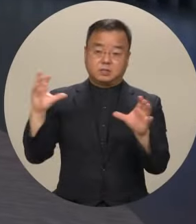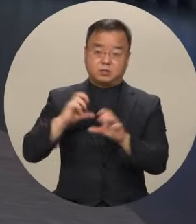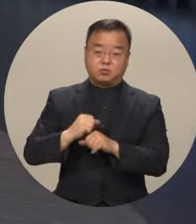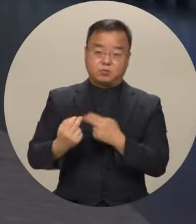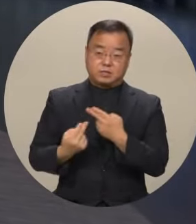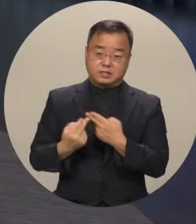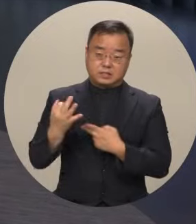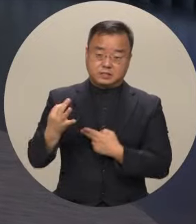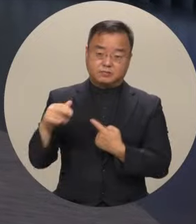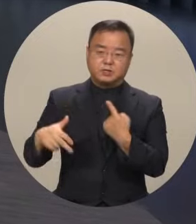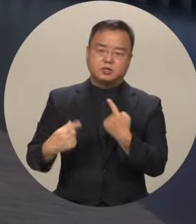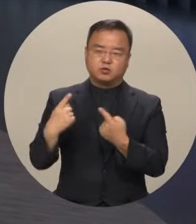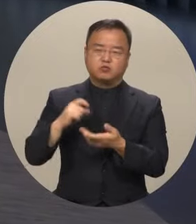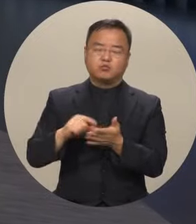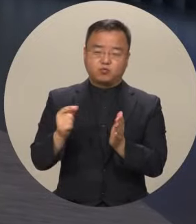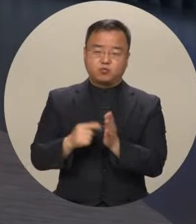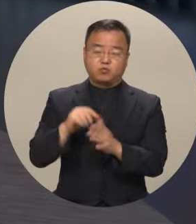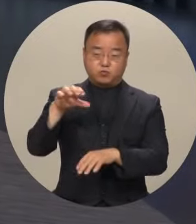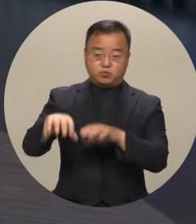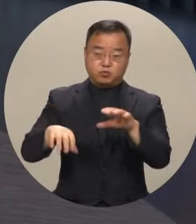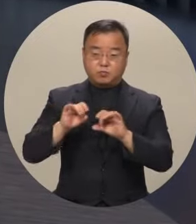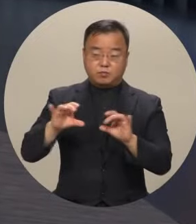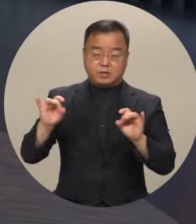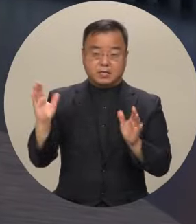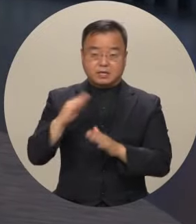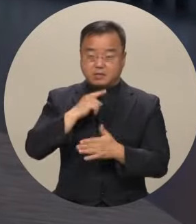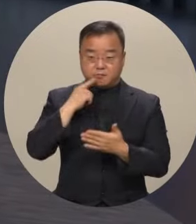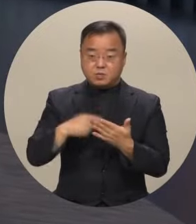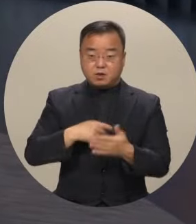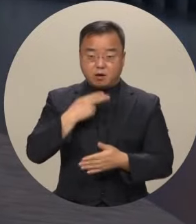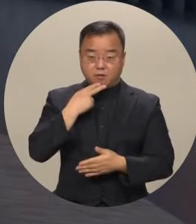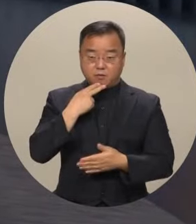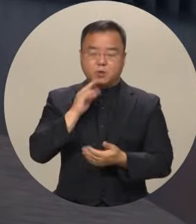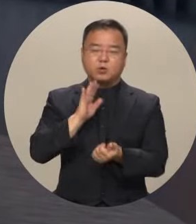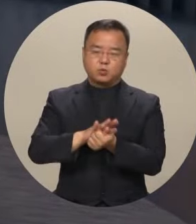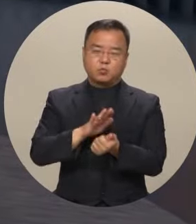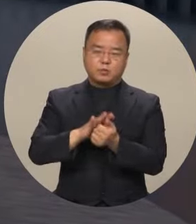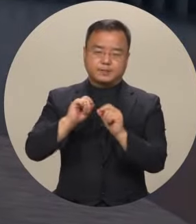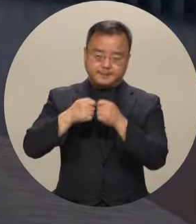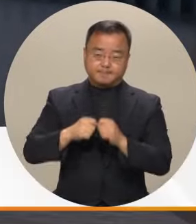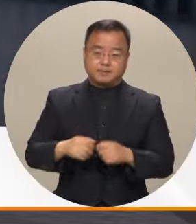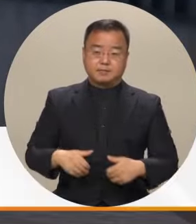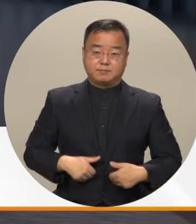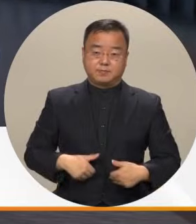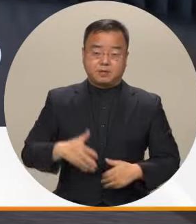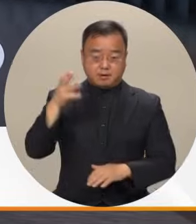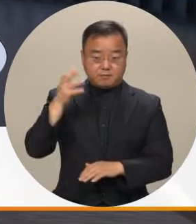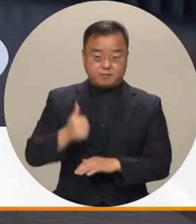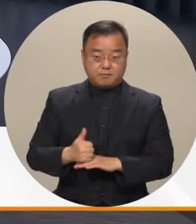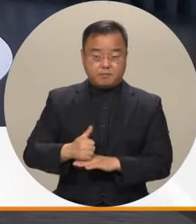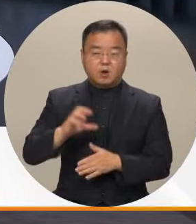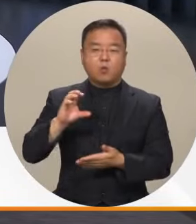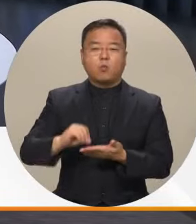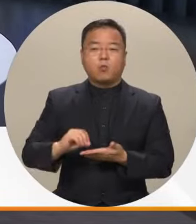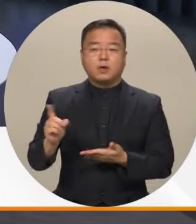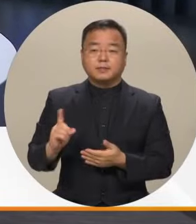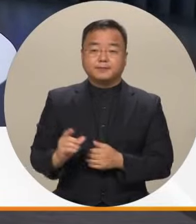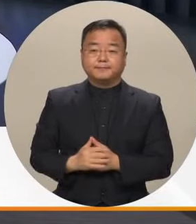넘는만큼 지역마다 학생들이 피해를 보지 않도록 세심한 지원이 필요하겠습니다 자 마지막으로 남은 과제 정리해